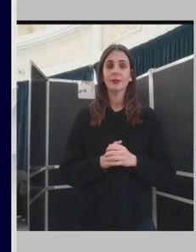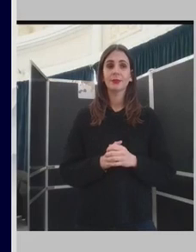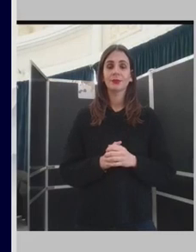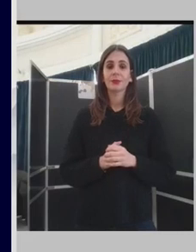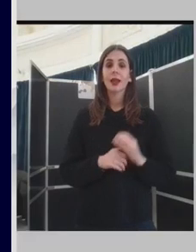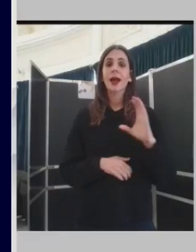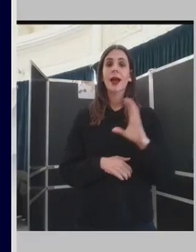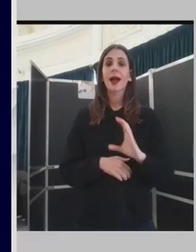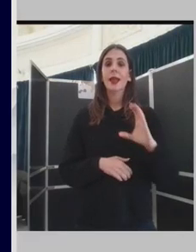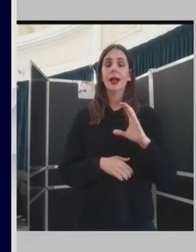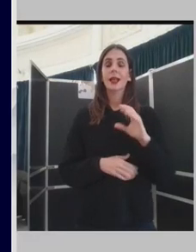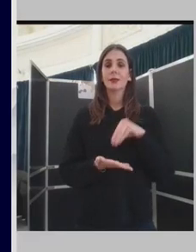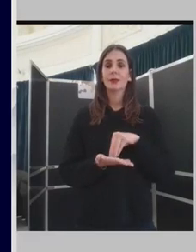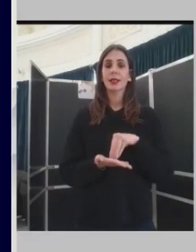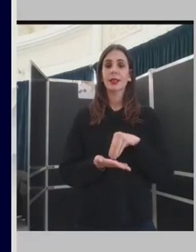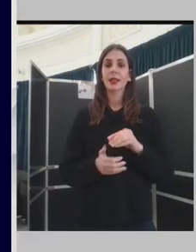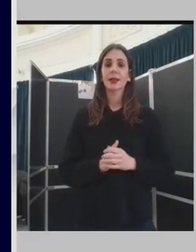Canale,